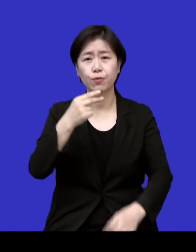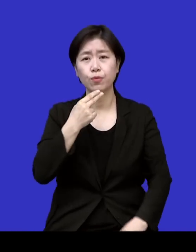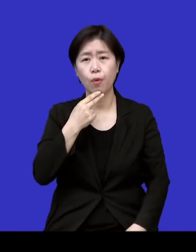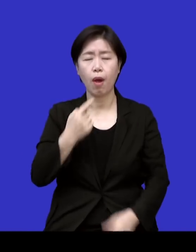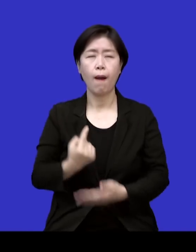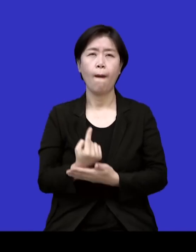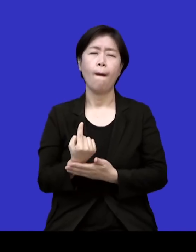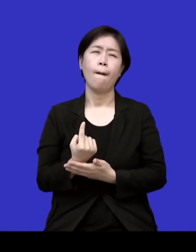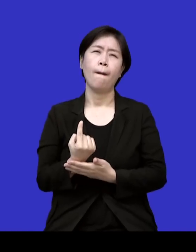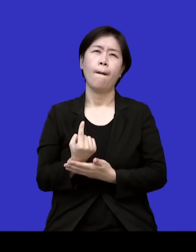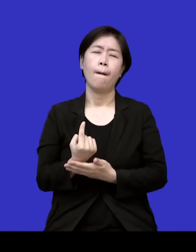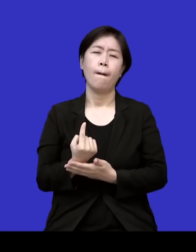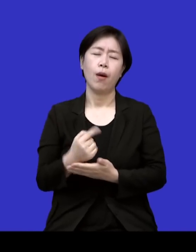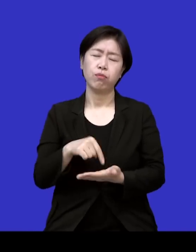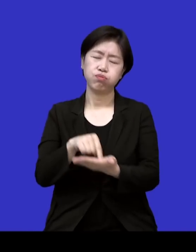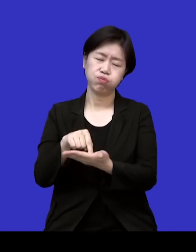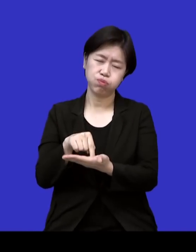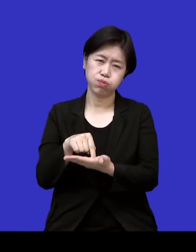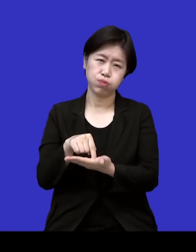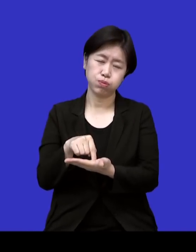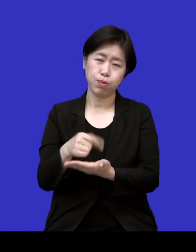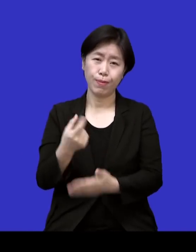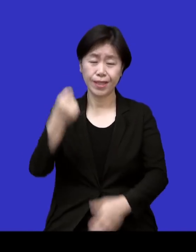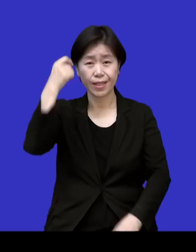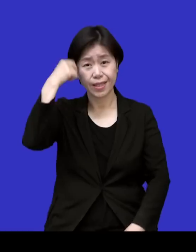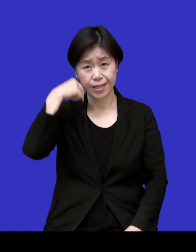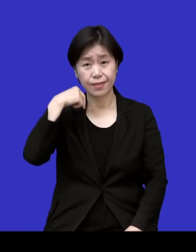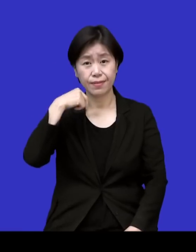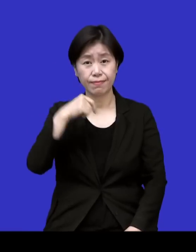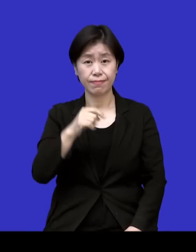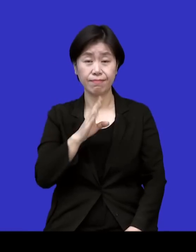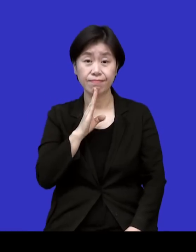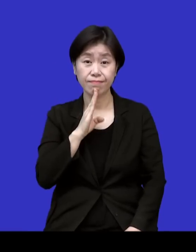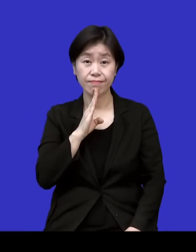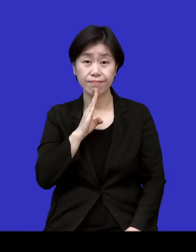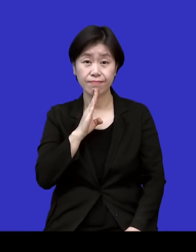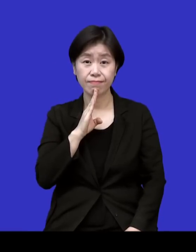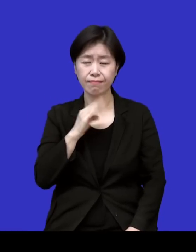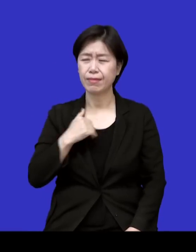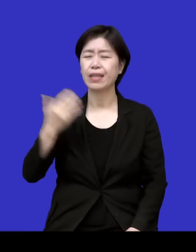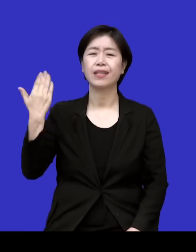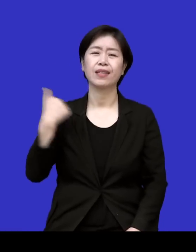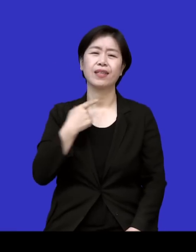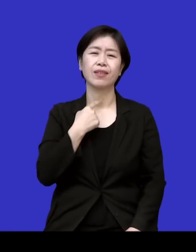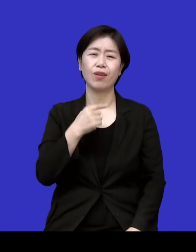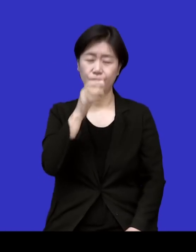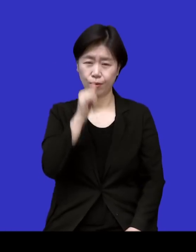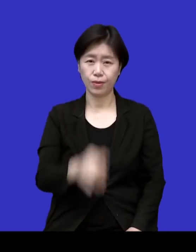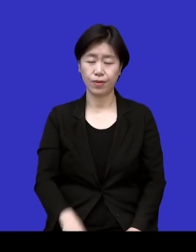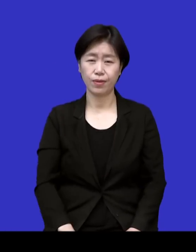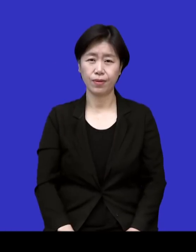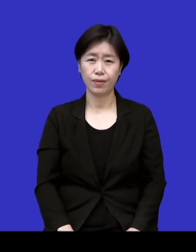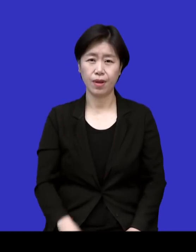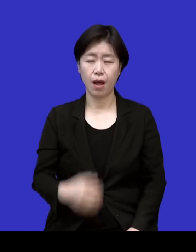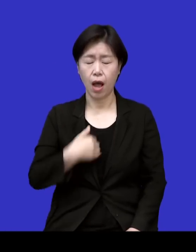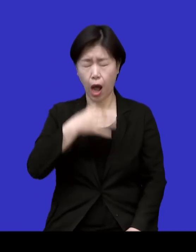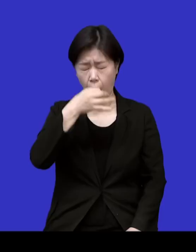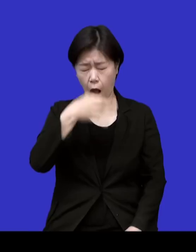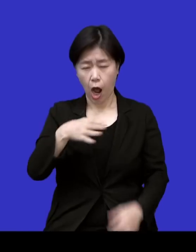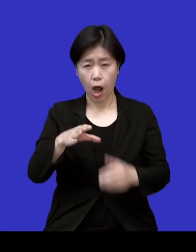외롭거든요. 외롭게 혼자 싸움을 계속 하고 계세요. 저가 그랬고 이때 누군가 나의 손을 좀 잡아주면